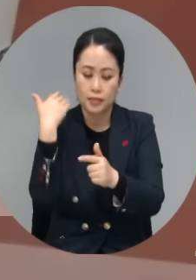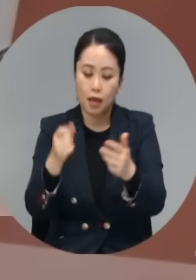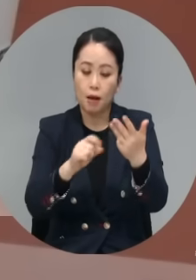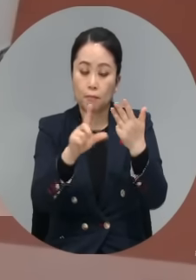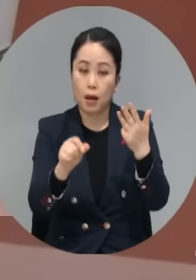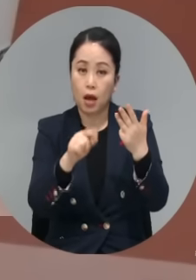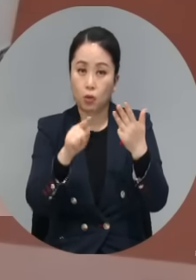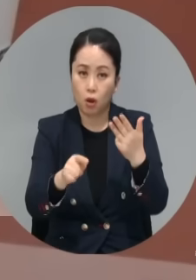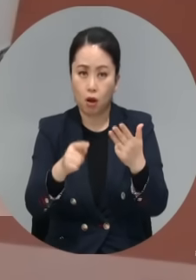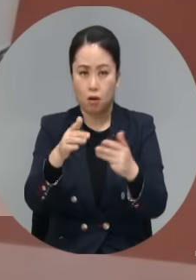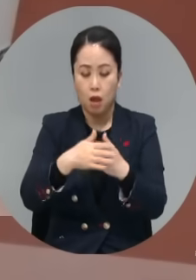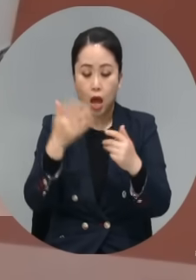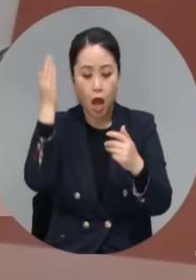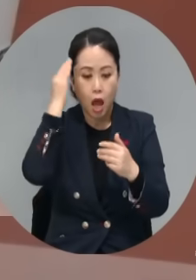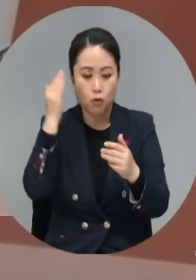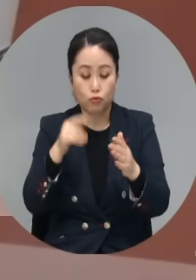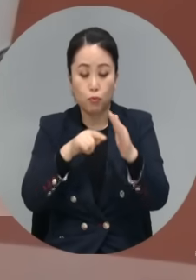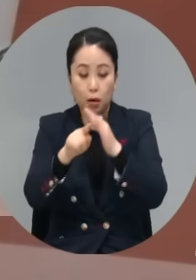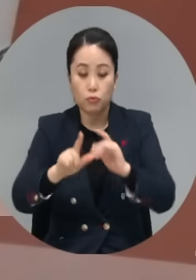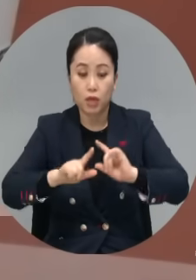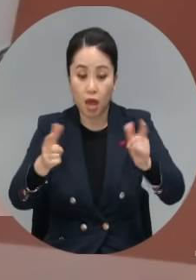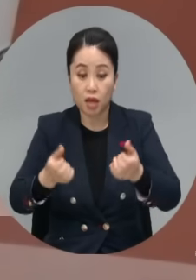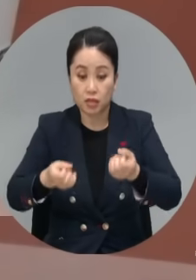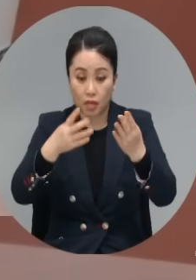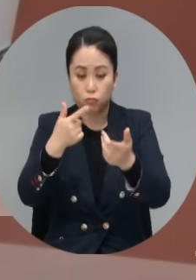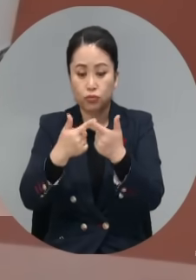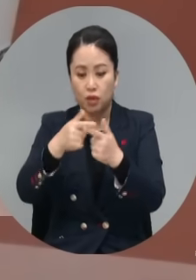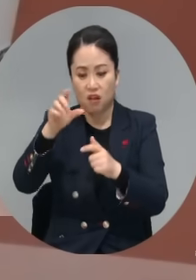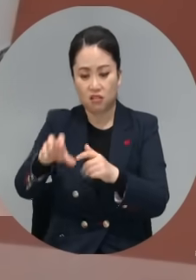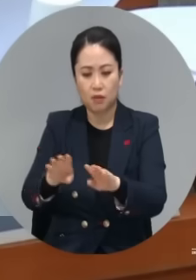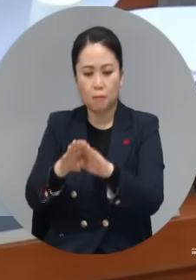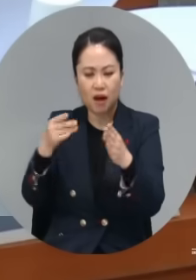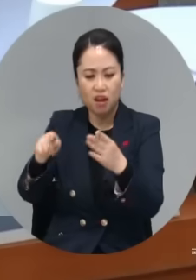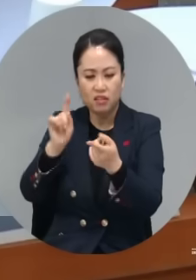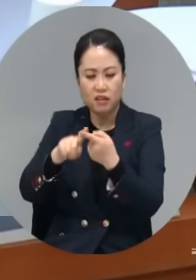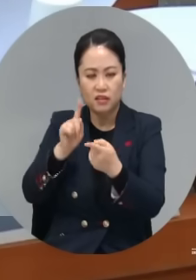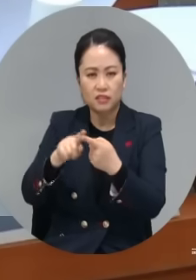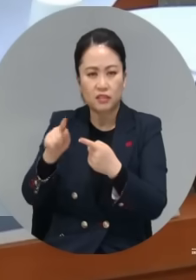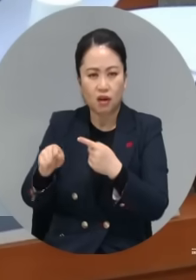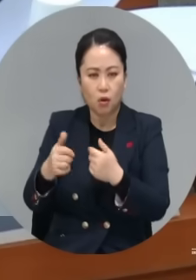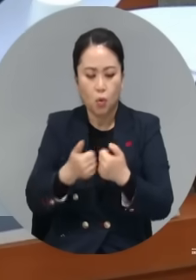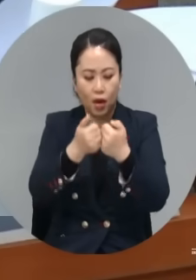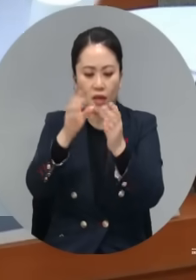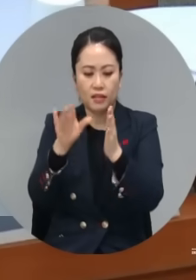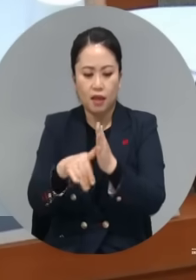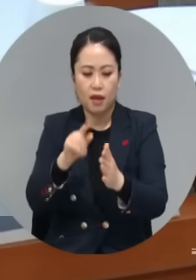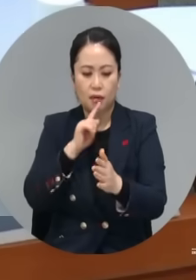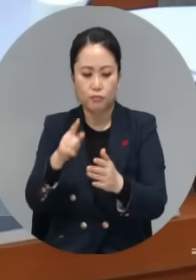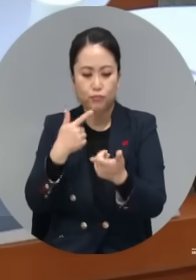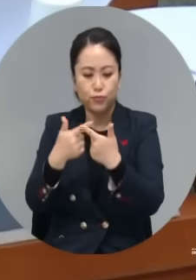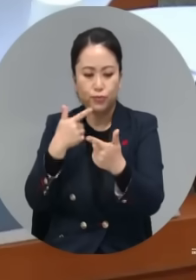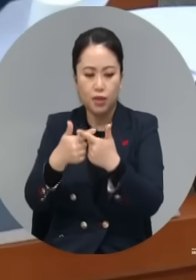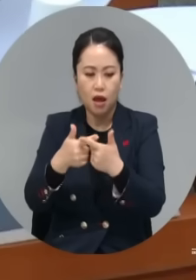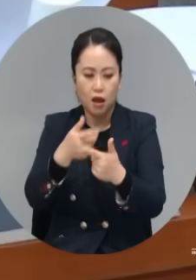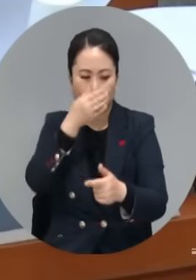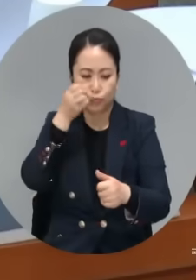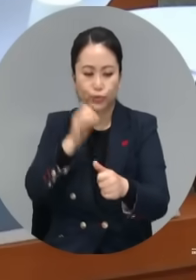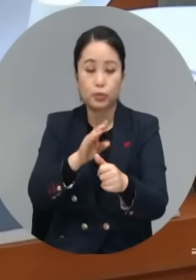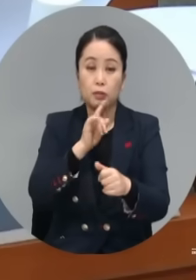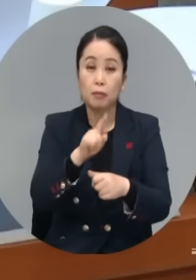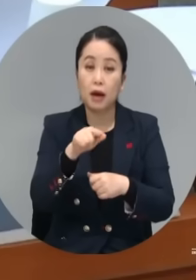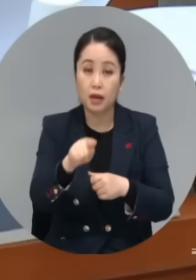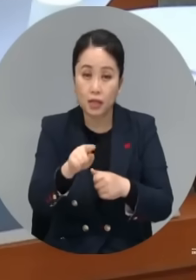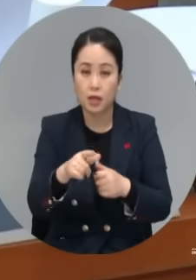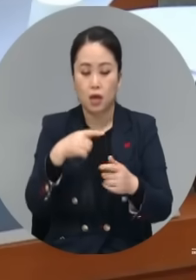관련 행사를 부산에서 한 것을 두고 회의에서 내뱉은 부산 비하 발언은 최근 국정감사에서 적나라하게